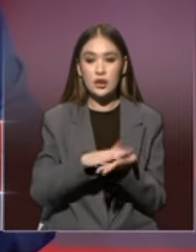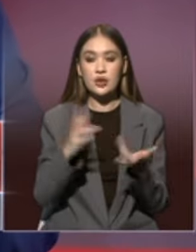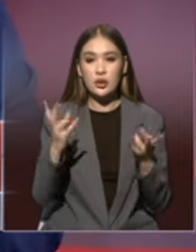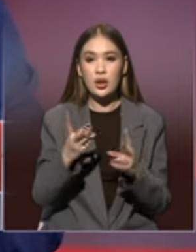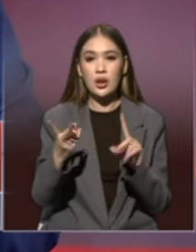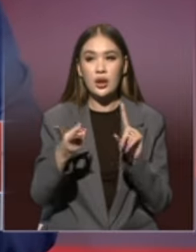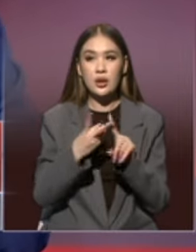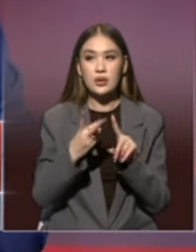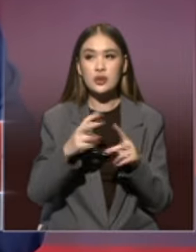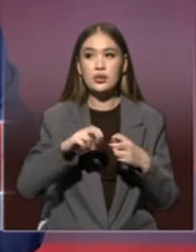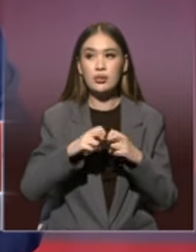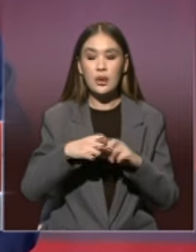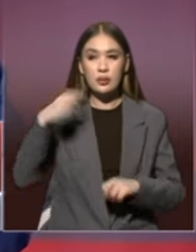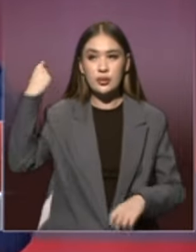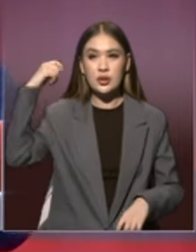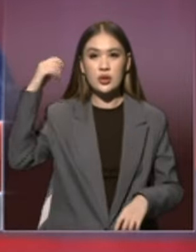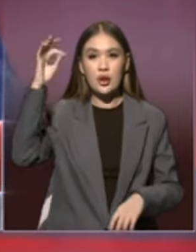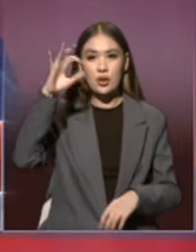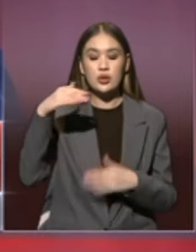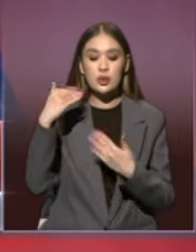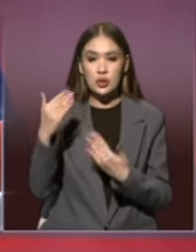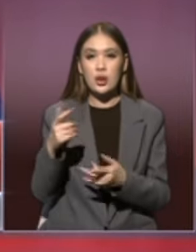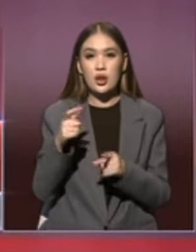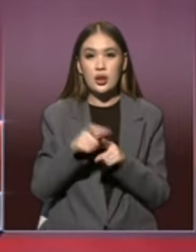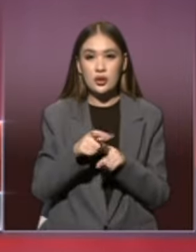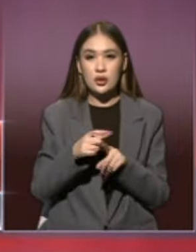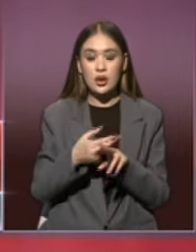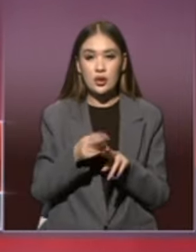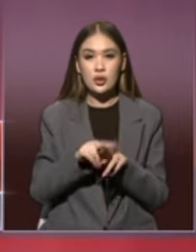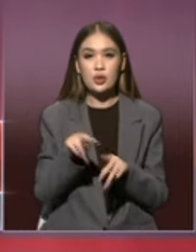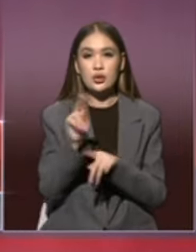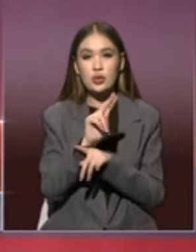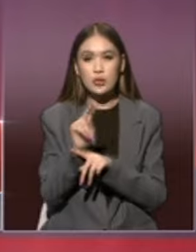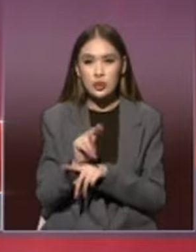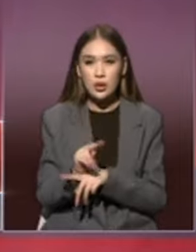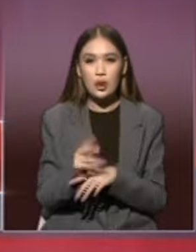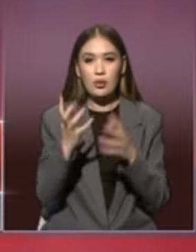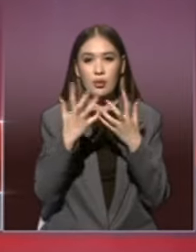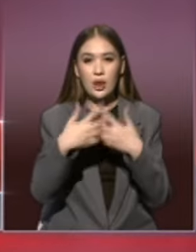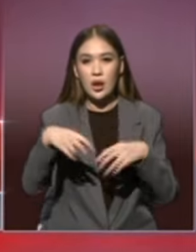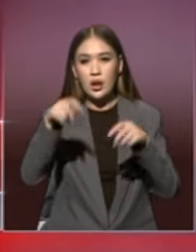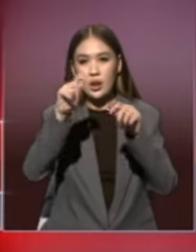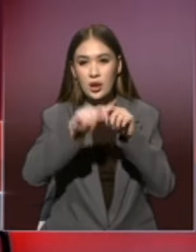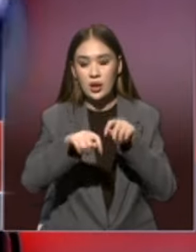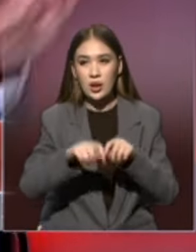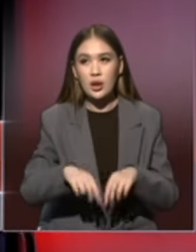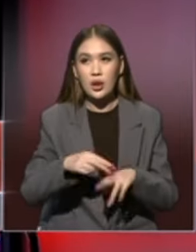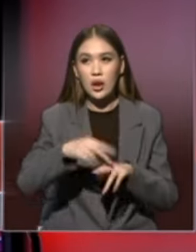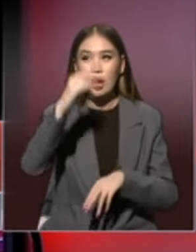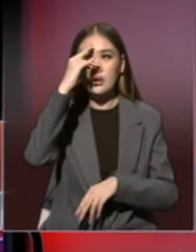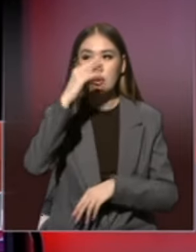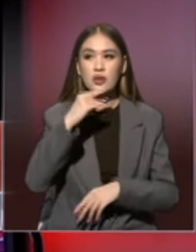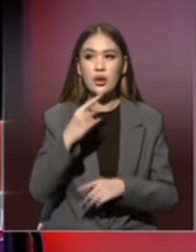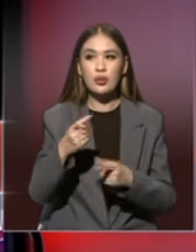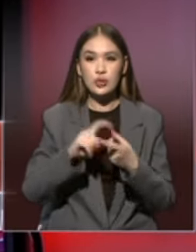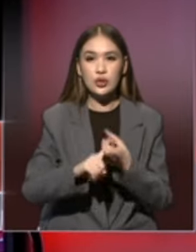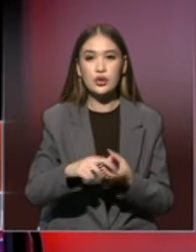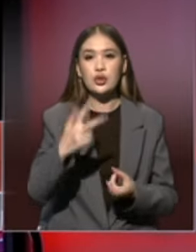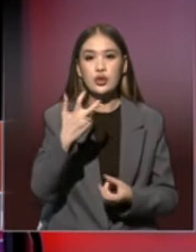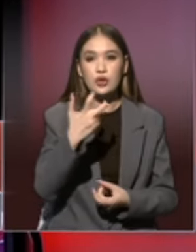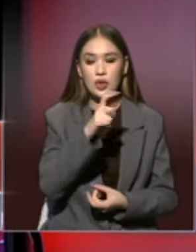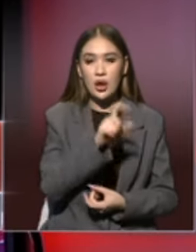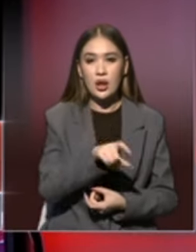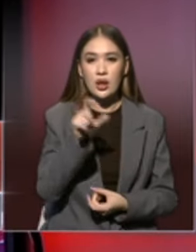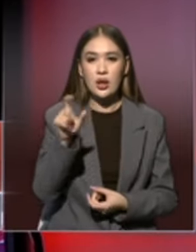мәселе, дәл президенттің осы жарлығына байланысты бүкіл жөндеу, бағалау жұмыстар, және сіз айтпақшы, Қазақстан бойынша 300 адам